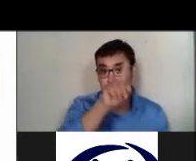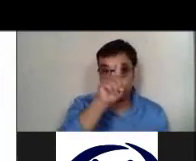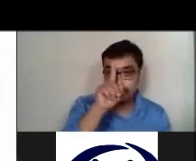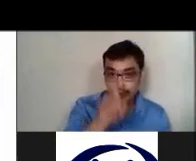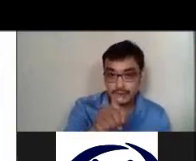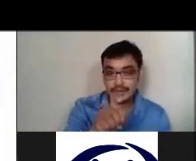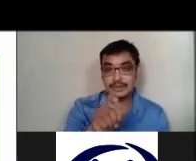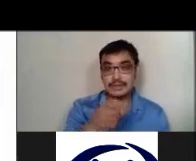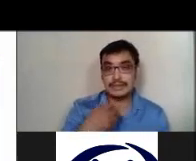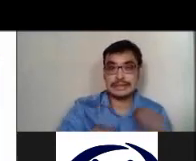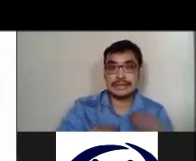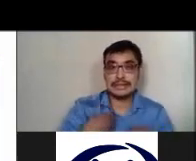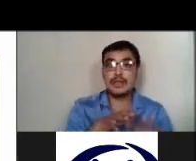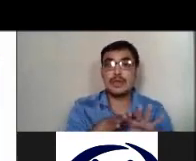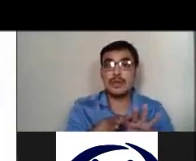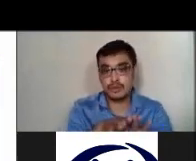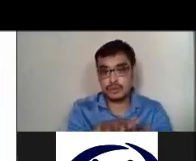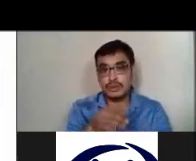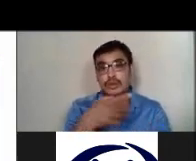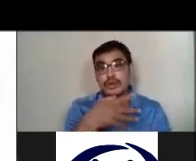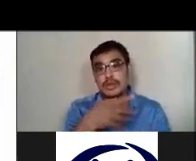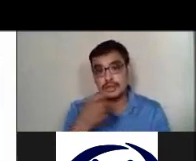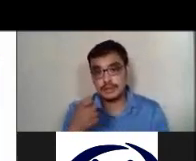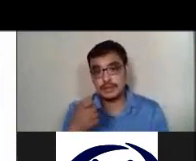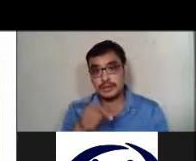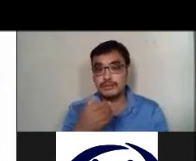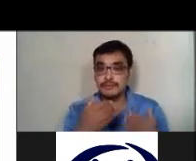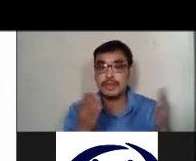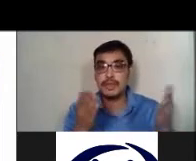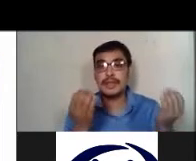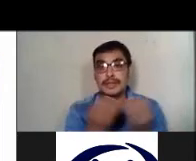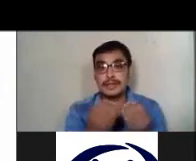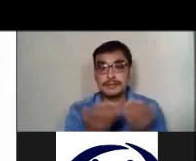या जिज्ञासाहरूको लागि फ्लोर ओपन गरेँ.